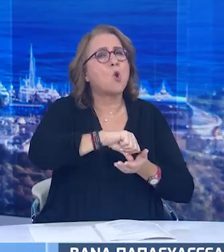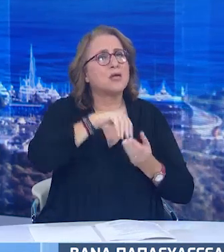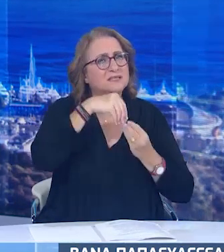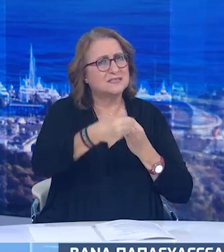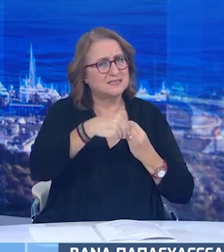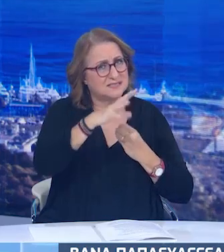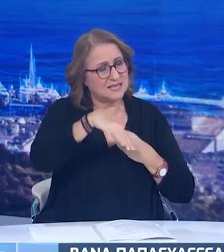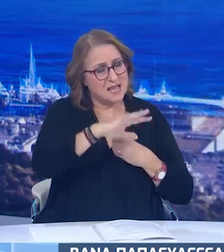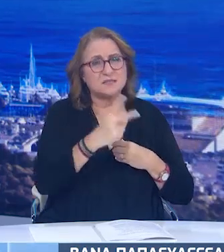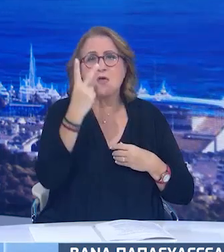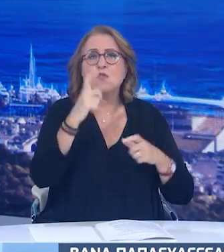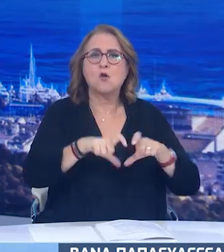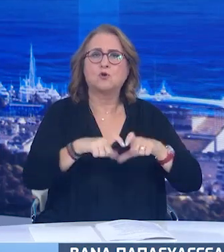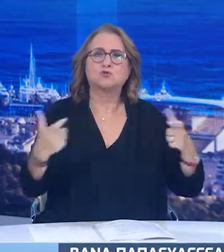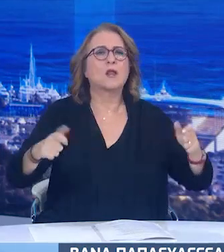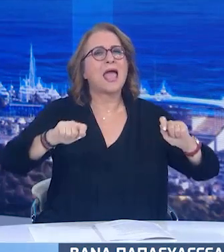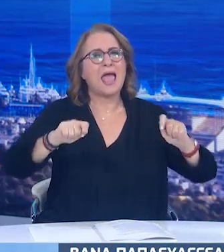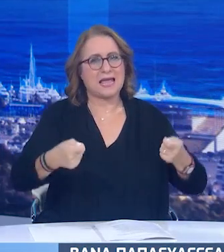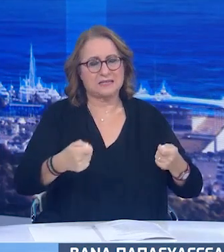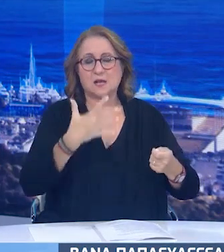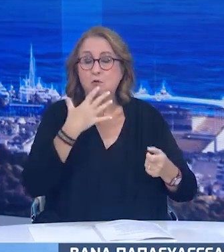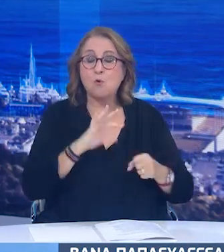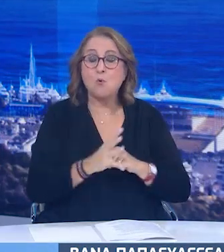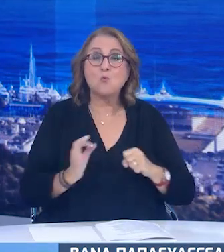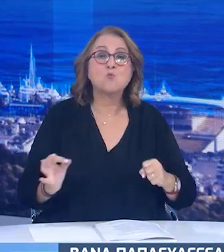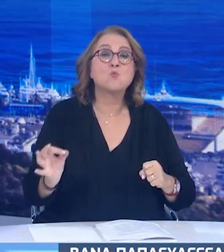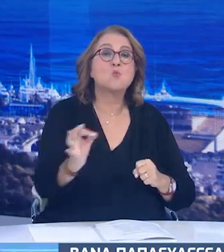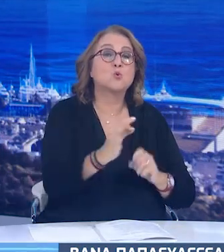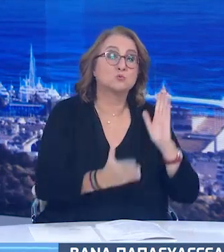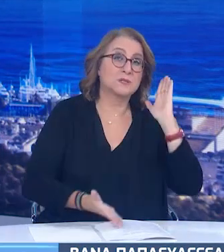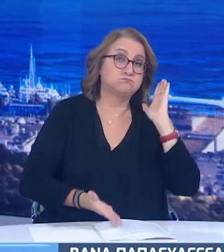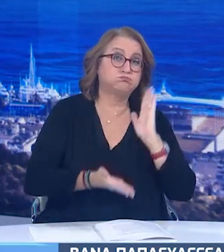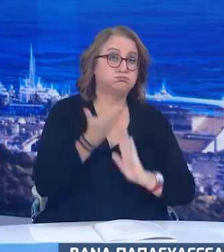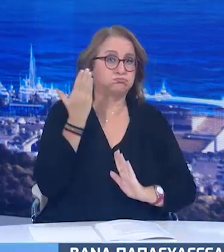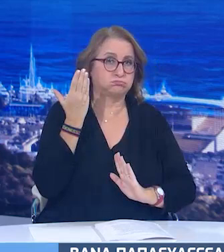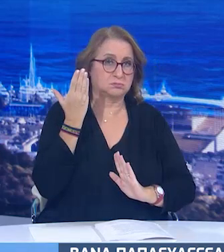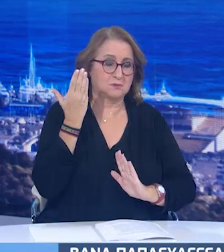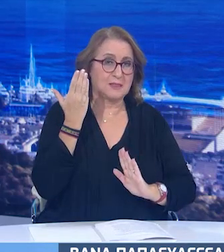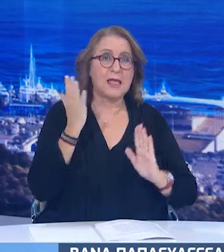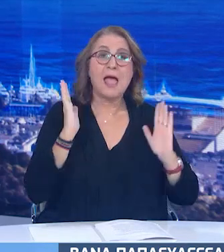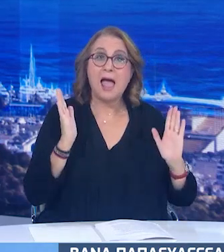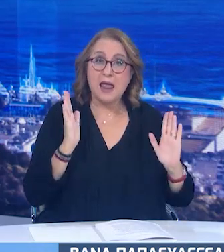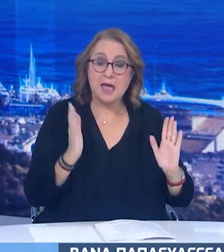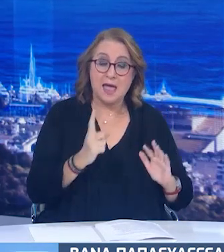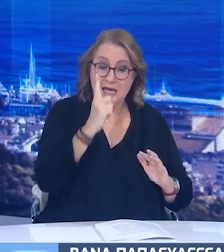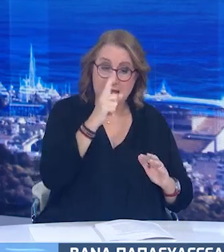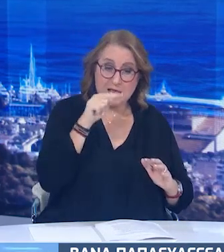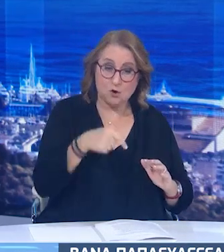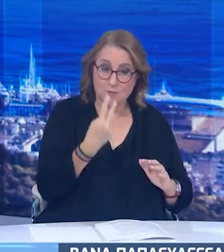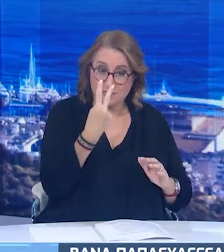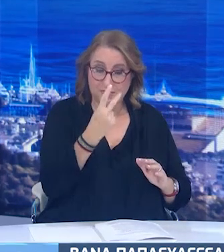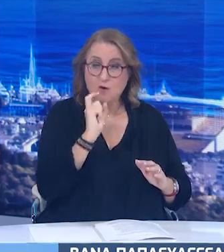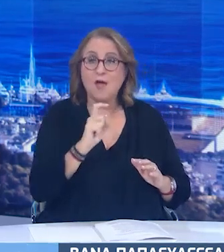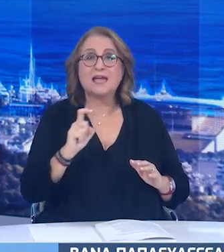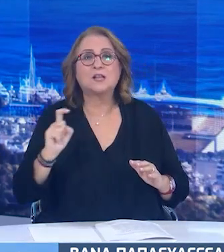αριθμού κρουσμάτων. Όμως, ας μην ξεχνάμε ότι έχουμε συνολικά περισσότερο από 1,2 εκατομμύρια μαθητές